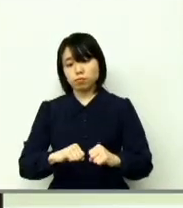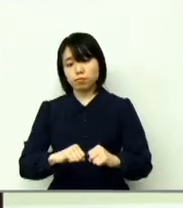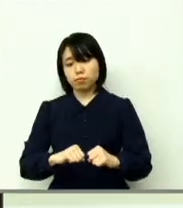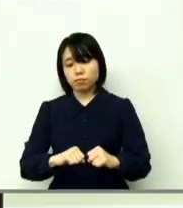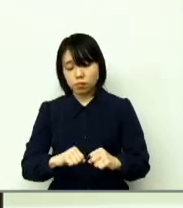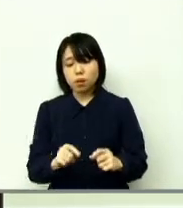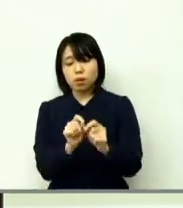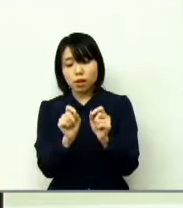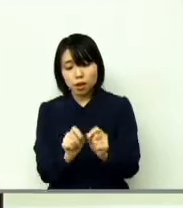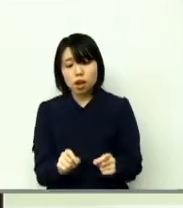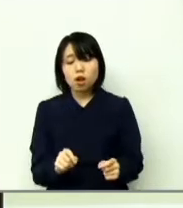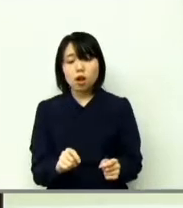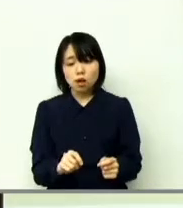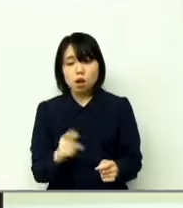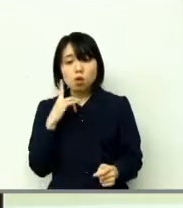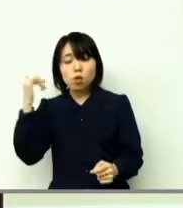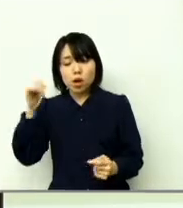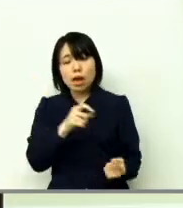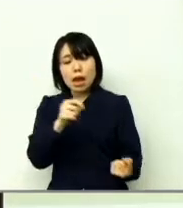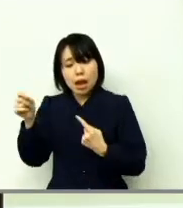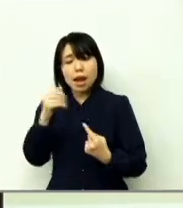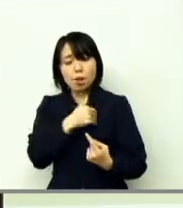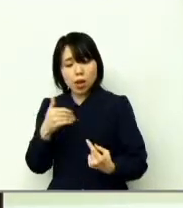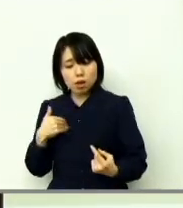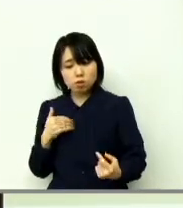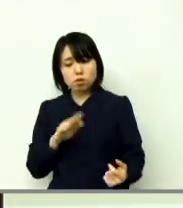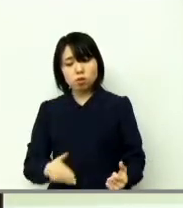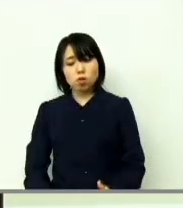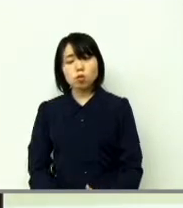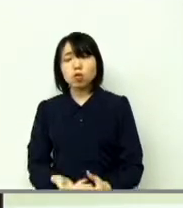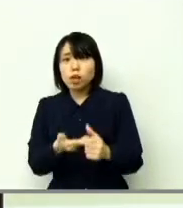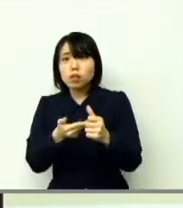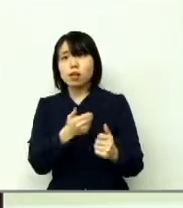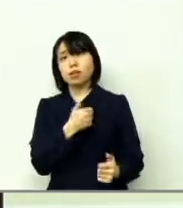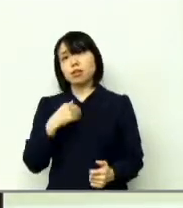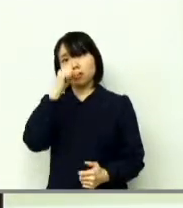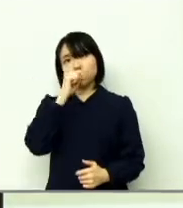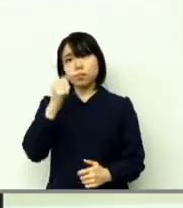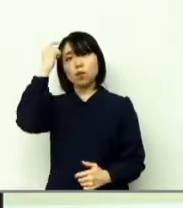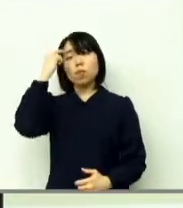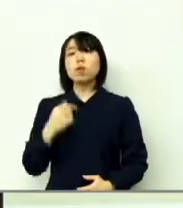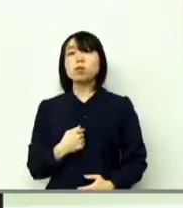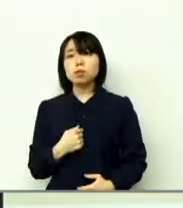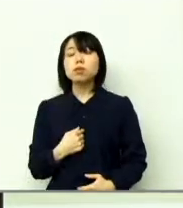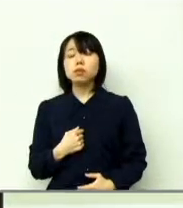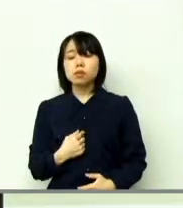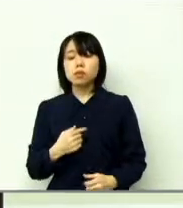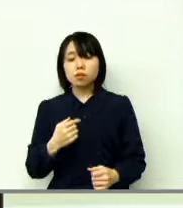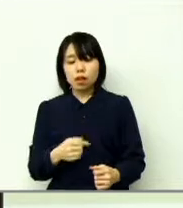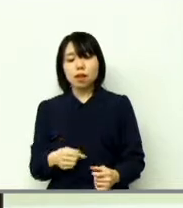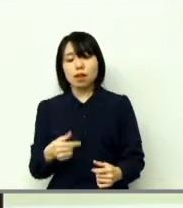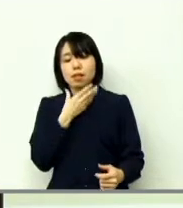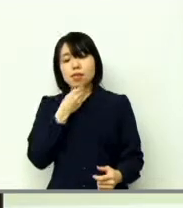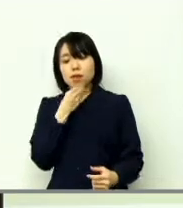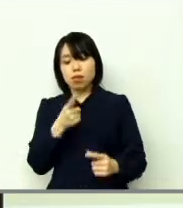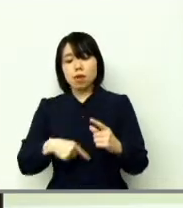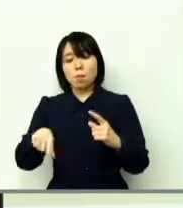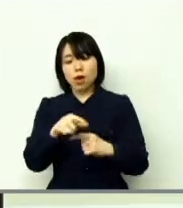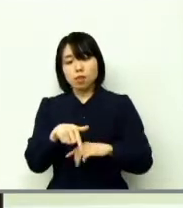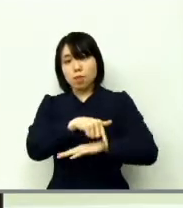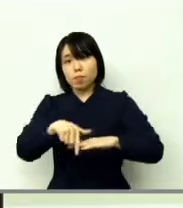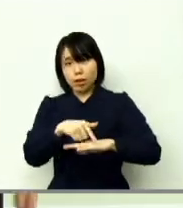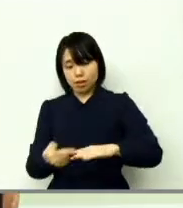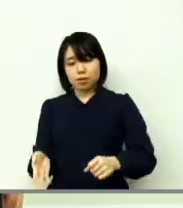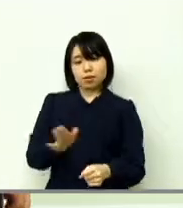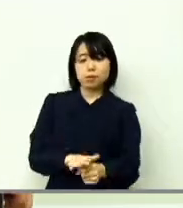べる子育て支援ができればということで、今回幸せ倍増の中にも入れさせていただきました。